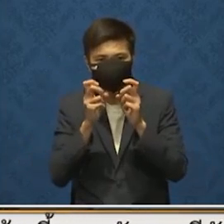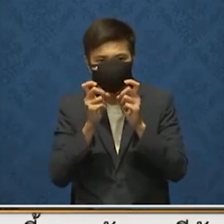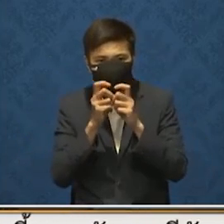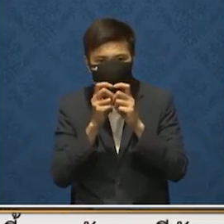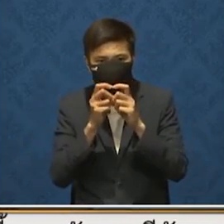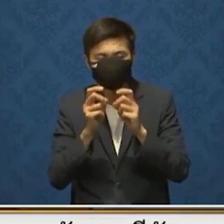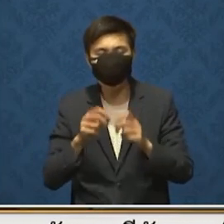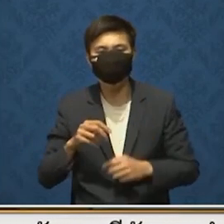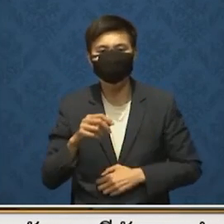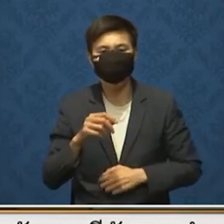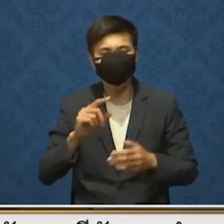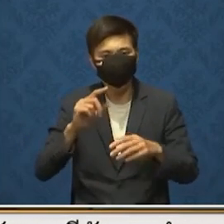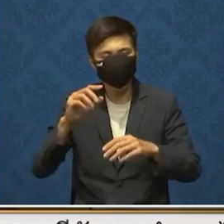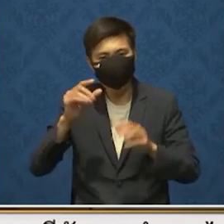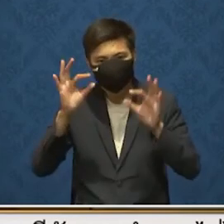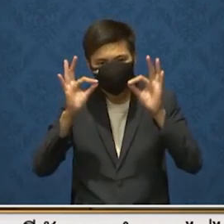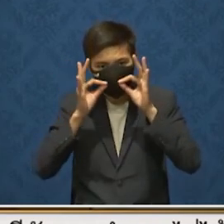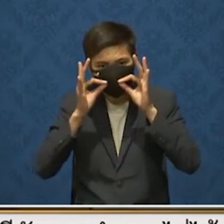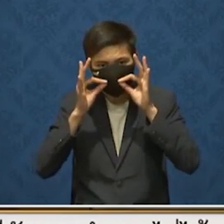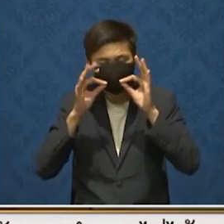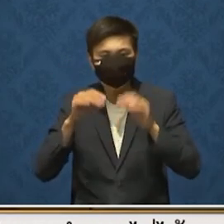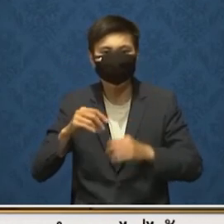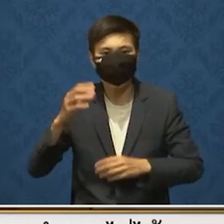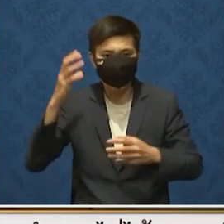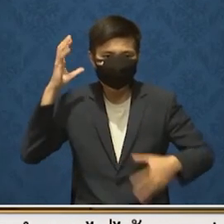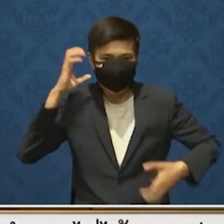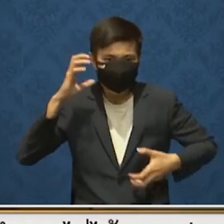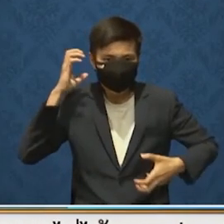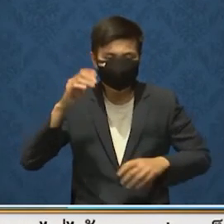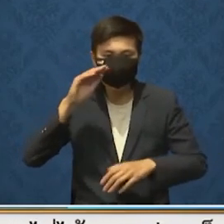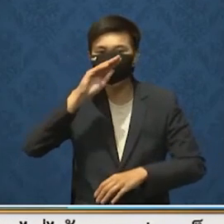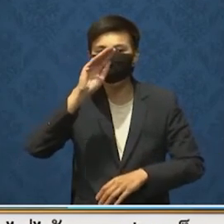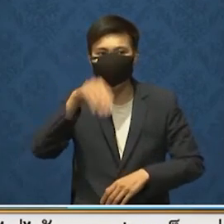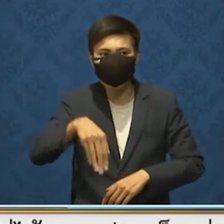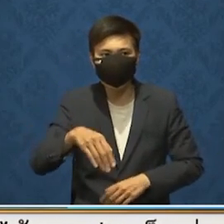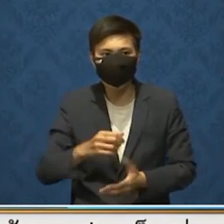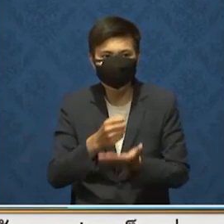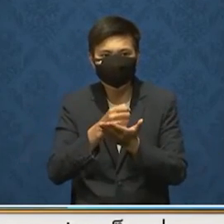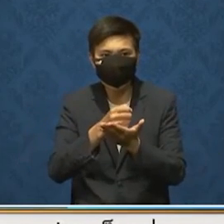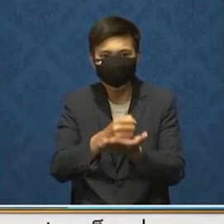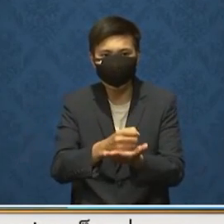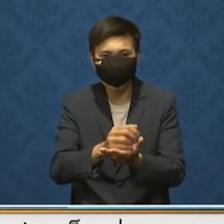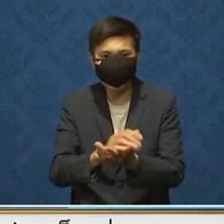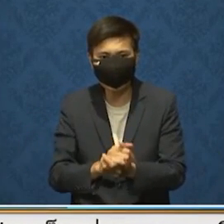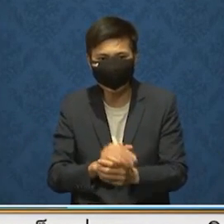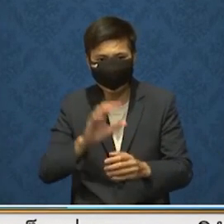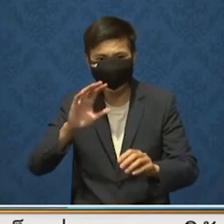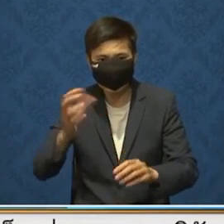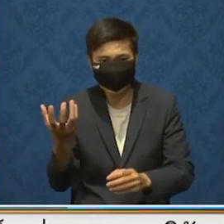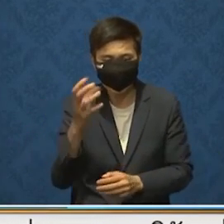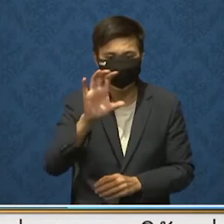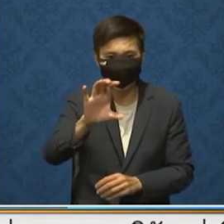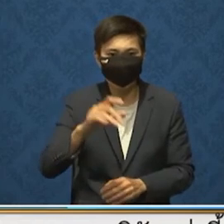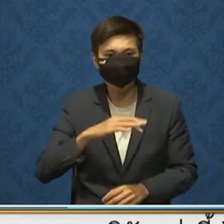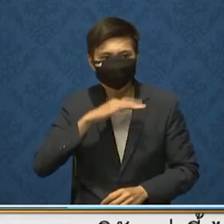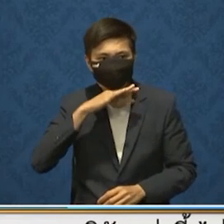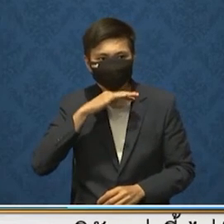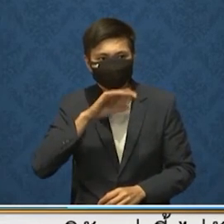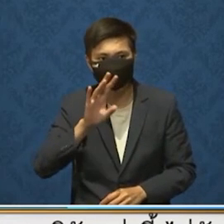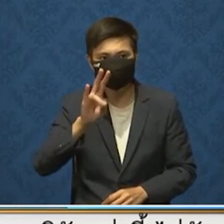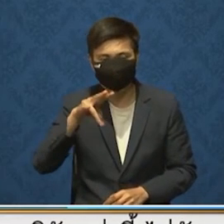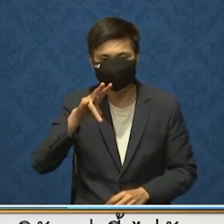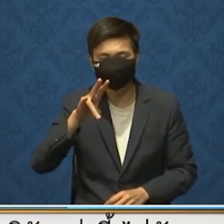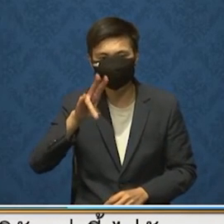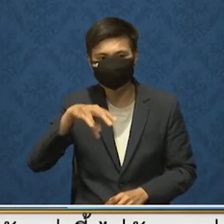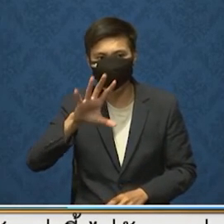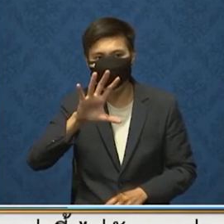โอ้ เซล์มนมากอ่ั้โเกินนะครับน่ะช่เปิดสระหายใหดูด้วยนะครับหมูมี 75 ล้านเซล